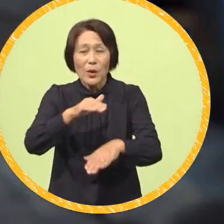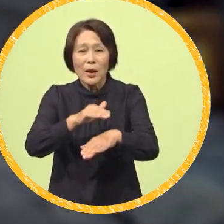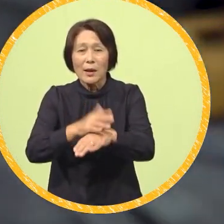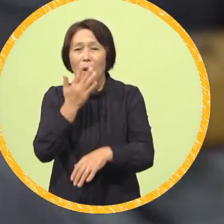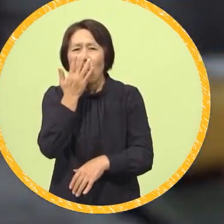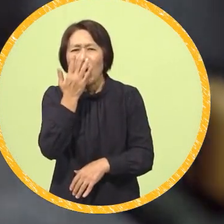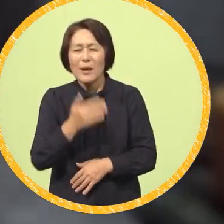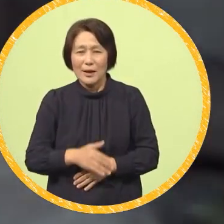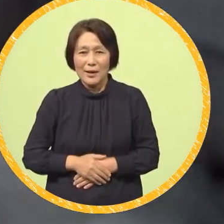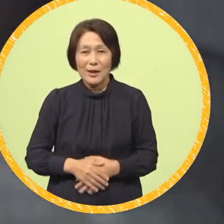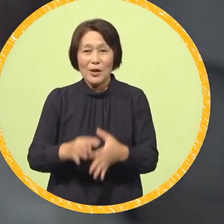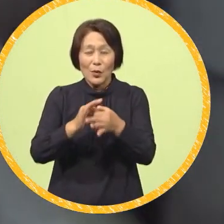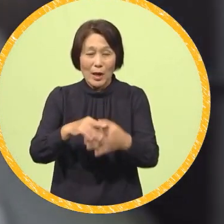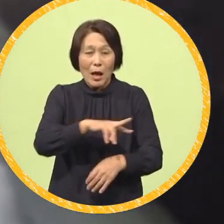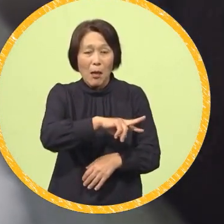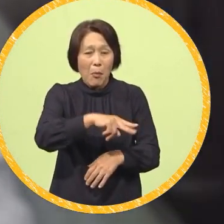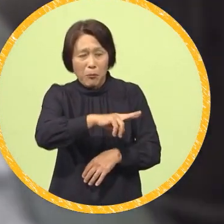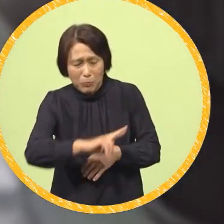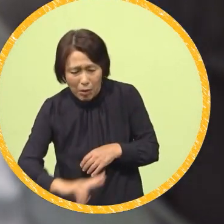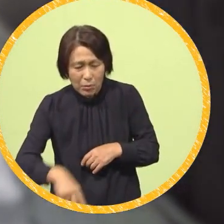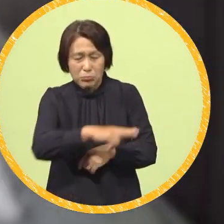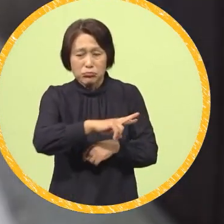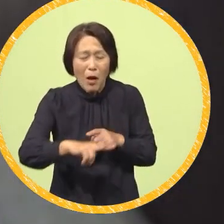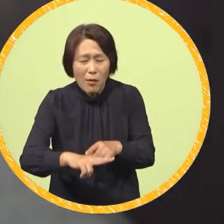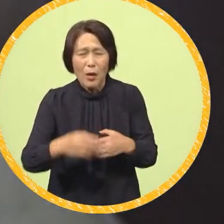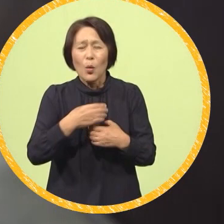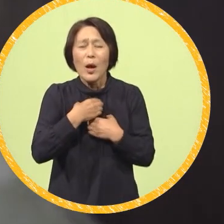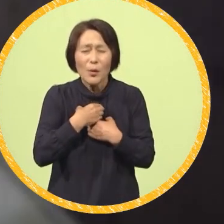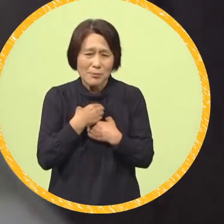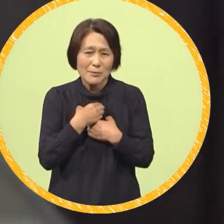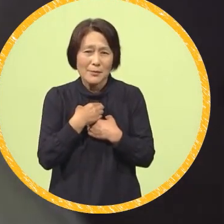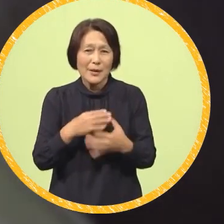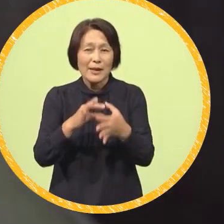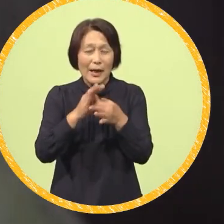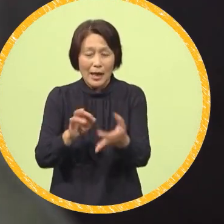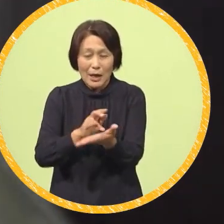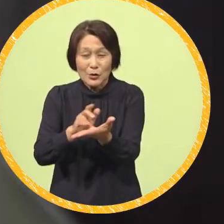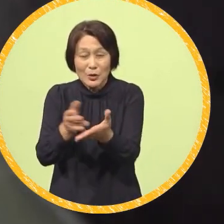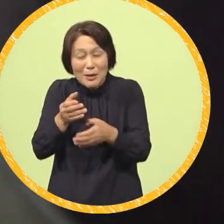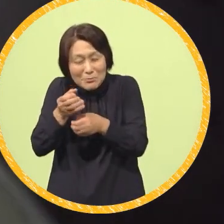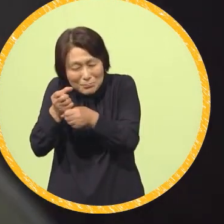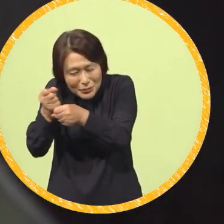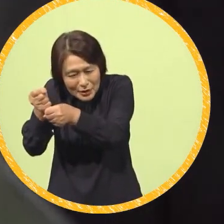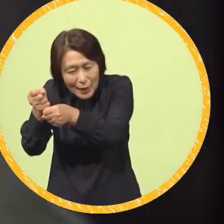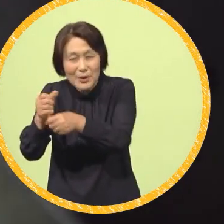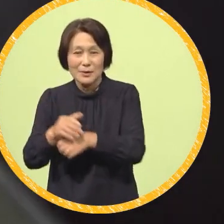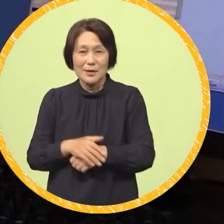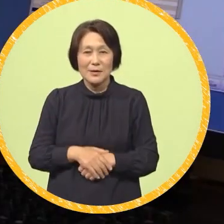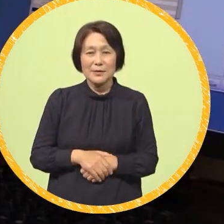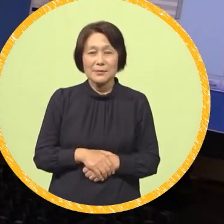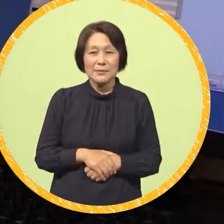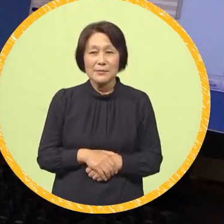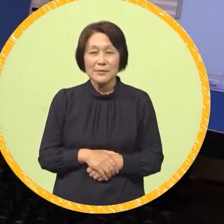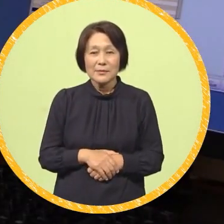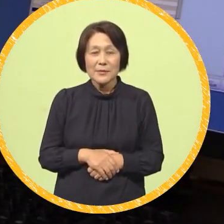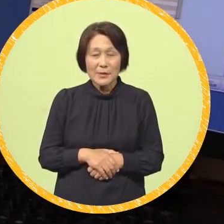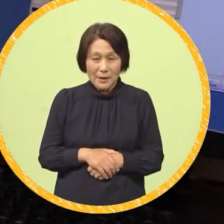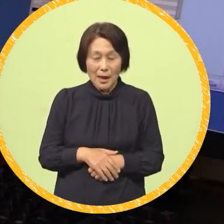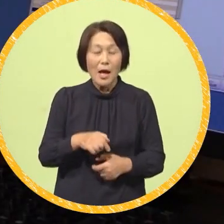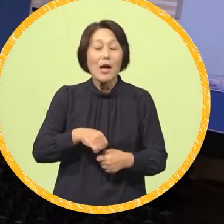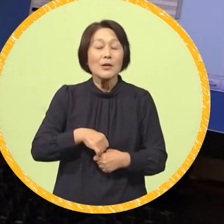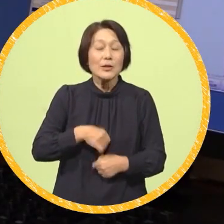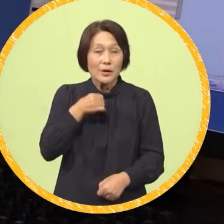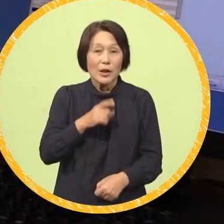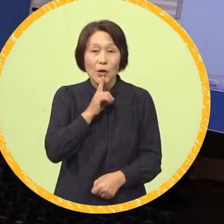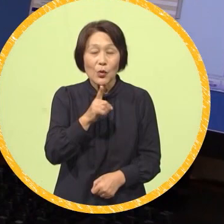ね。なので溺れまいとして溺れるのが怖いから薬物という浮き輪にしがみつくんですよ。もうちょっと正確に言うと、